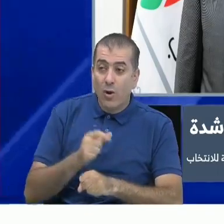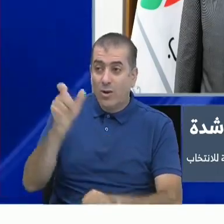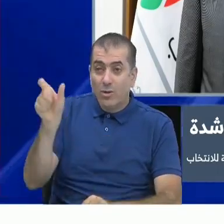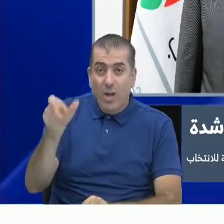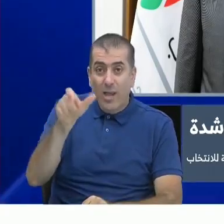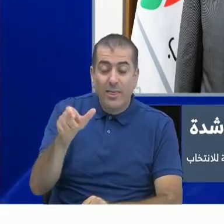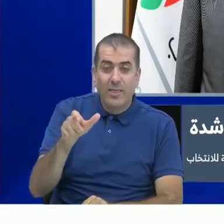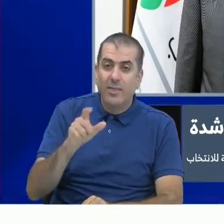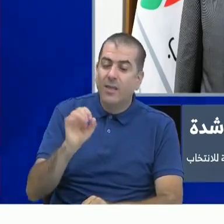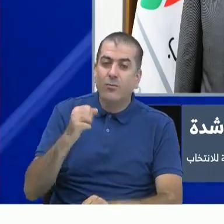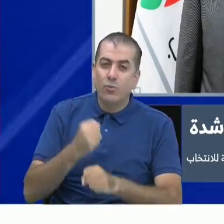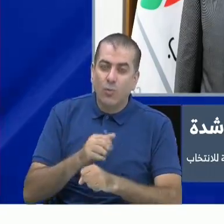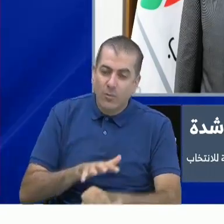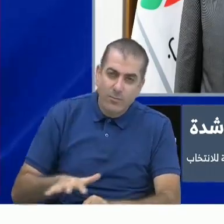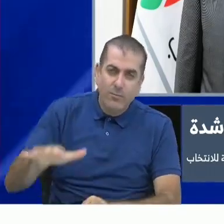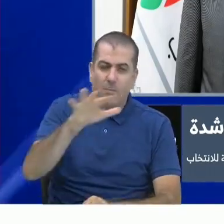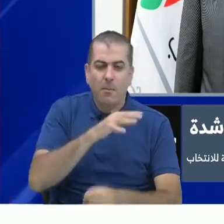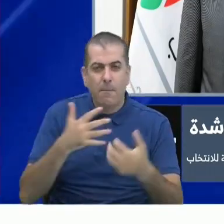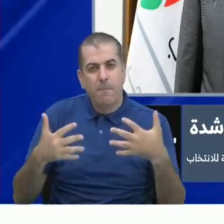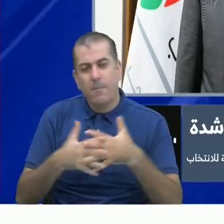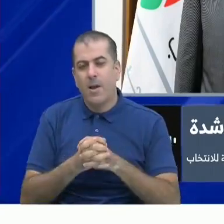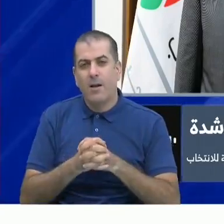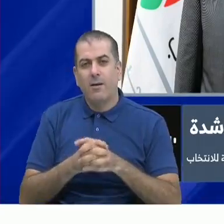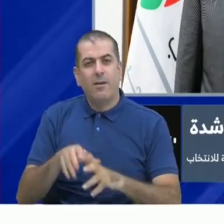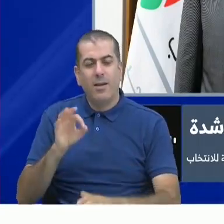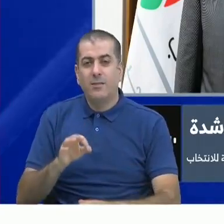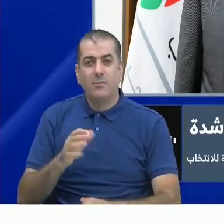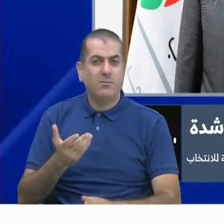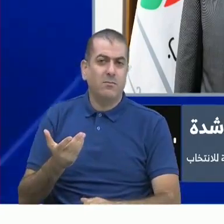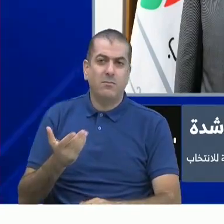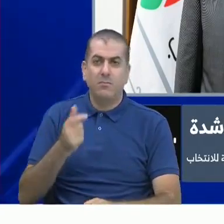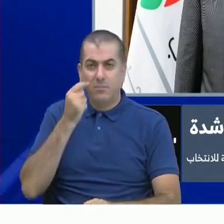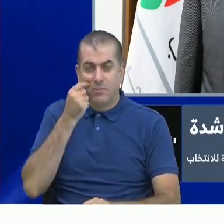بل جهد جماعة على جميع الجهات المختصة وعلى جميع